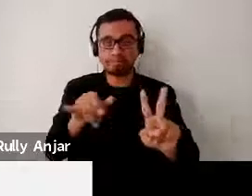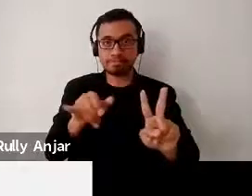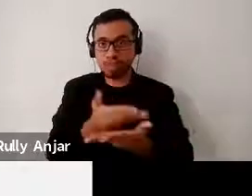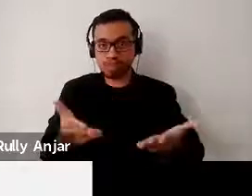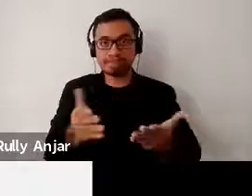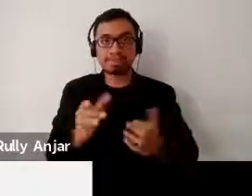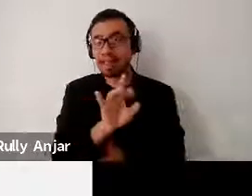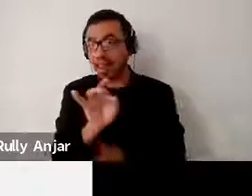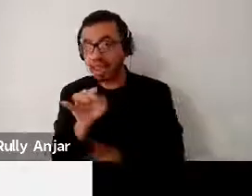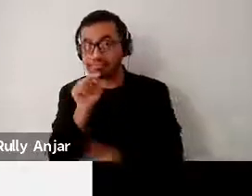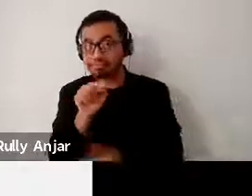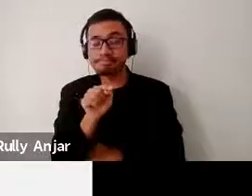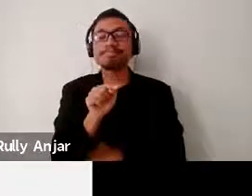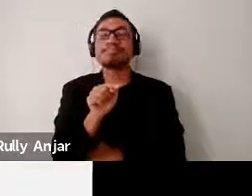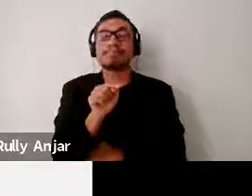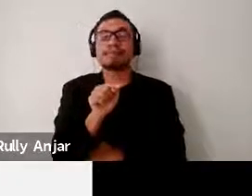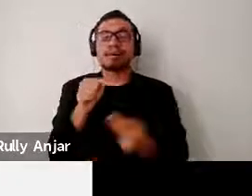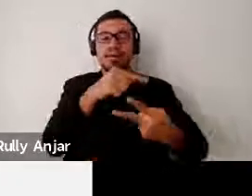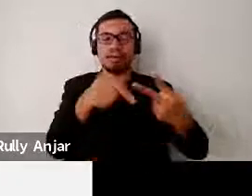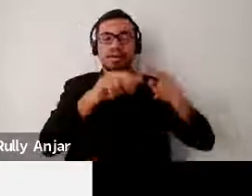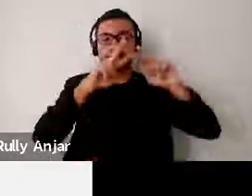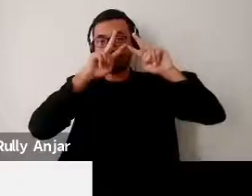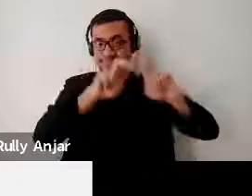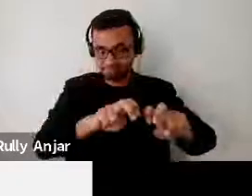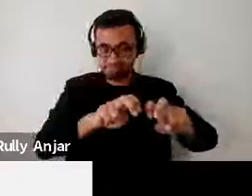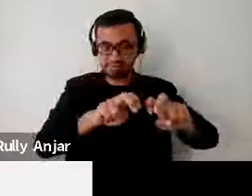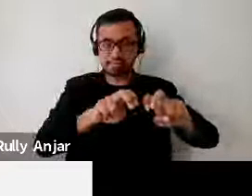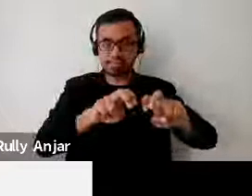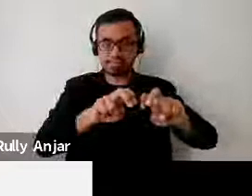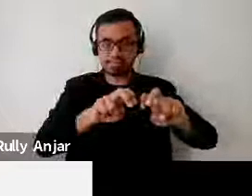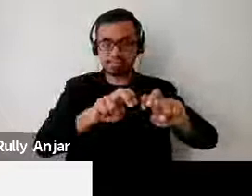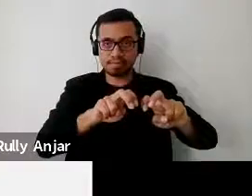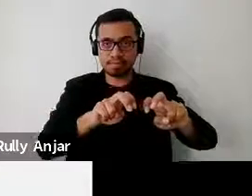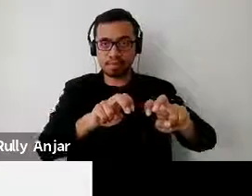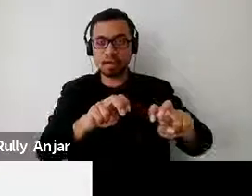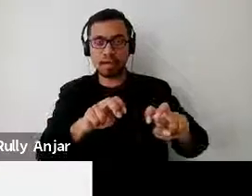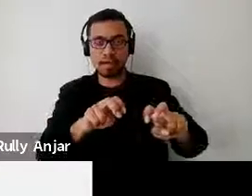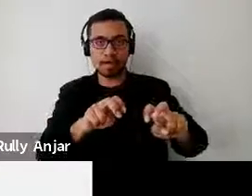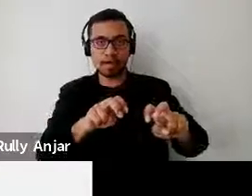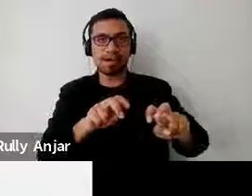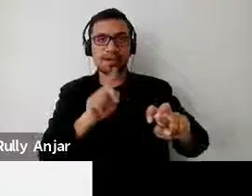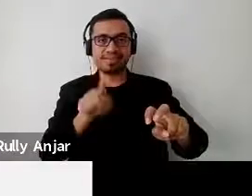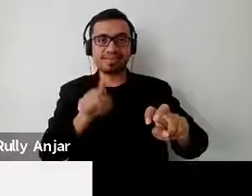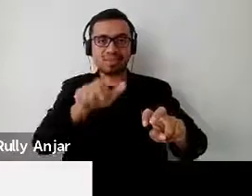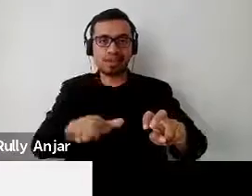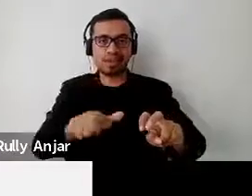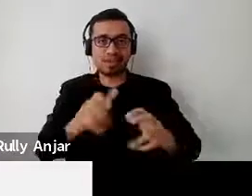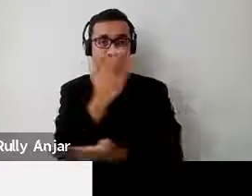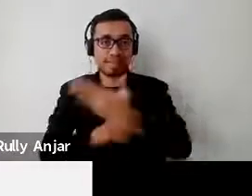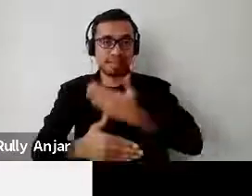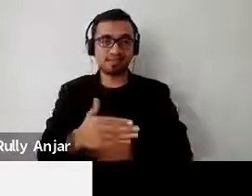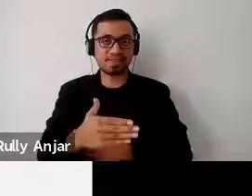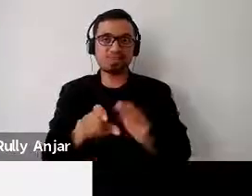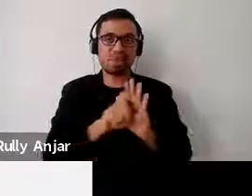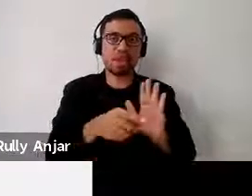yang menyatakan bahwa kadang-kadang respon untuk penyandang disabilitas ini ketika terjadi krisis kesehatan seperti